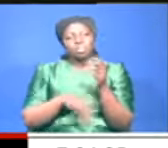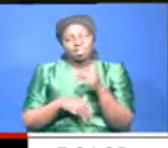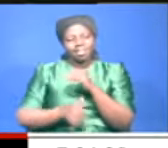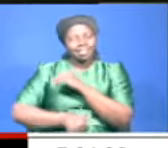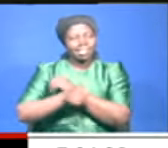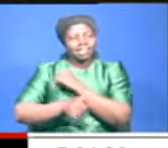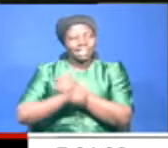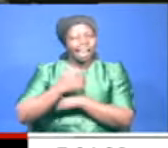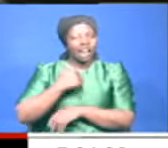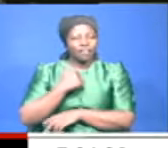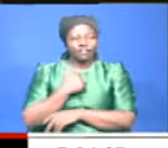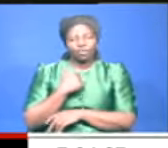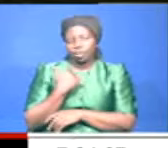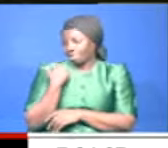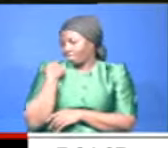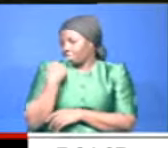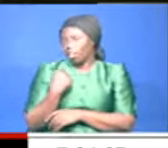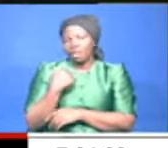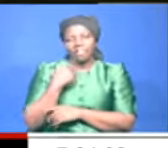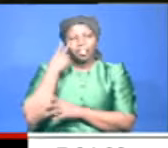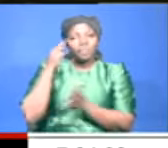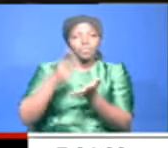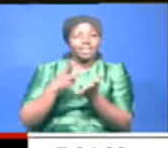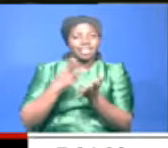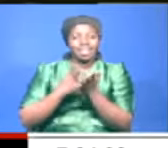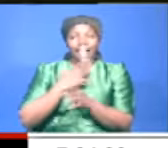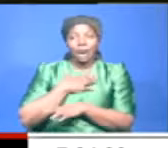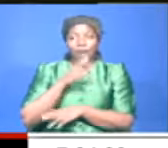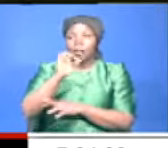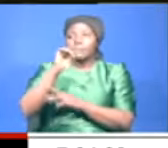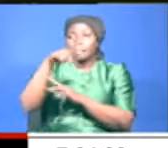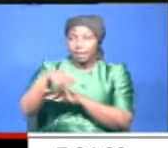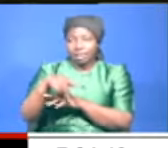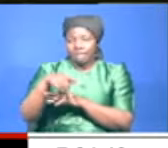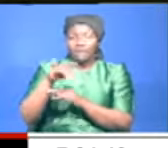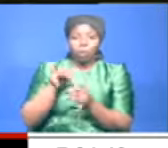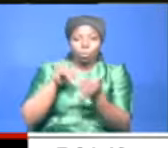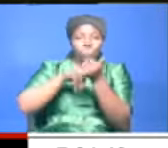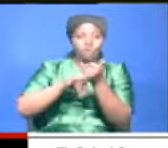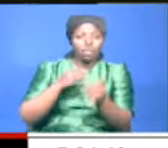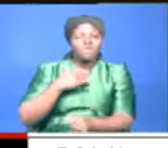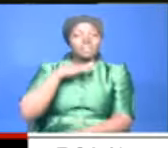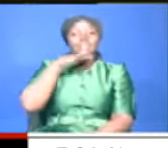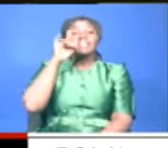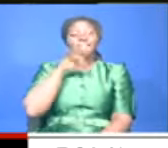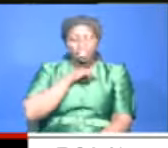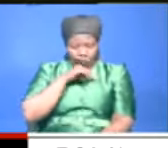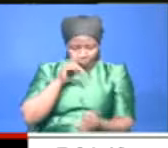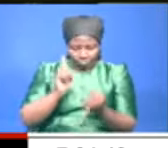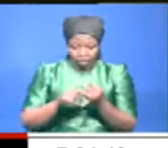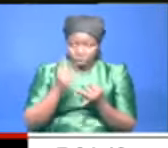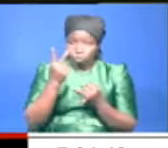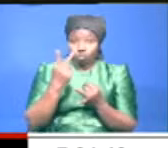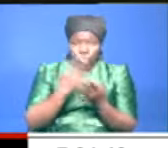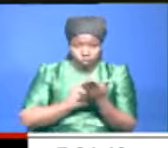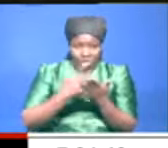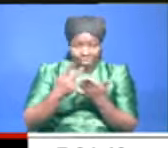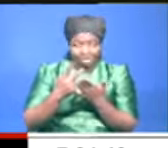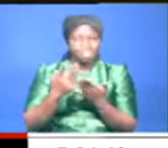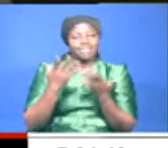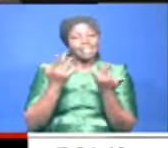tumeshuhudia kesi ya mheshimiwa wetu Memusi, bibi yake ameaga. Wiki mbili ama mwezi ijaisha ndio hii kesi nyingine tuko nayo